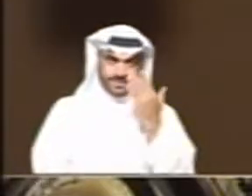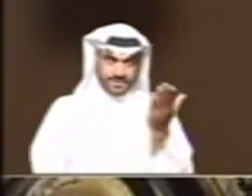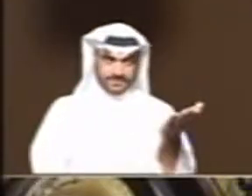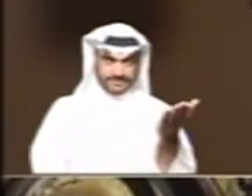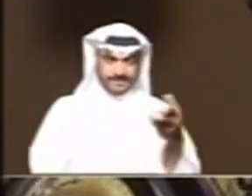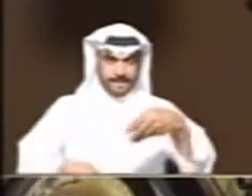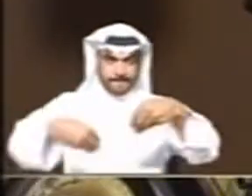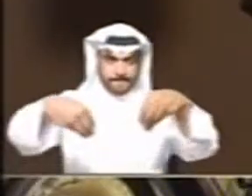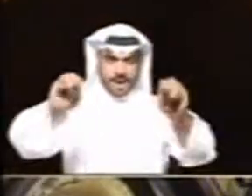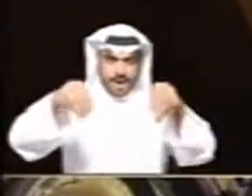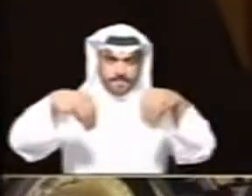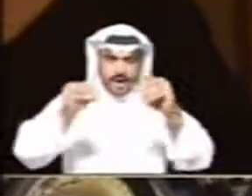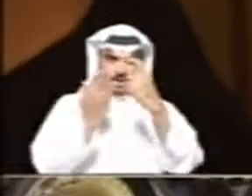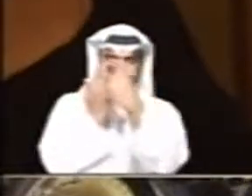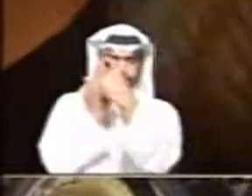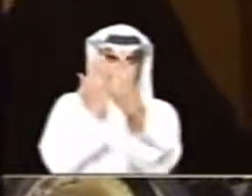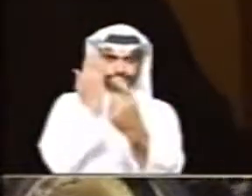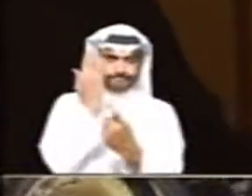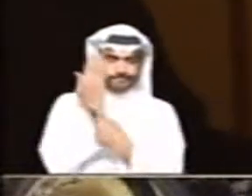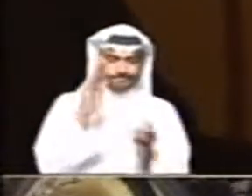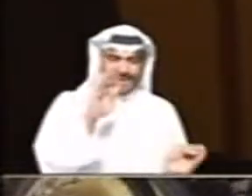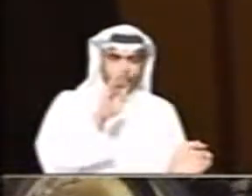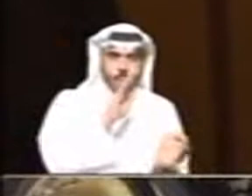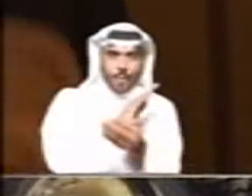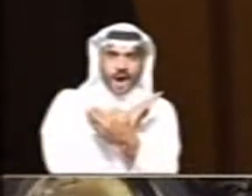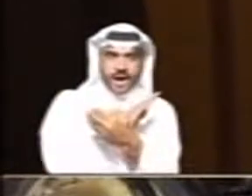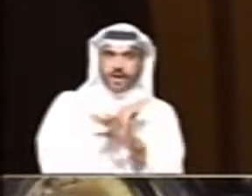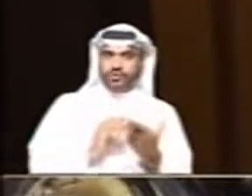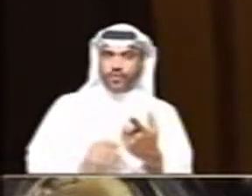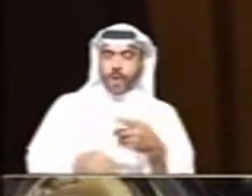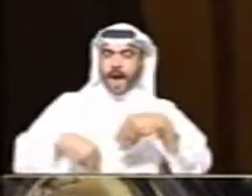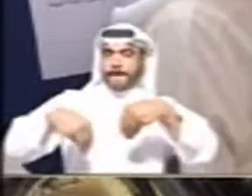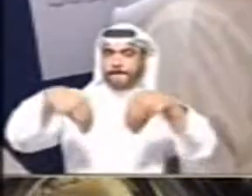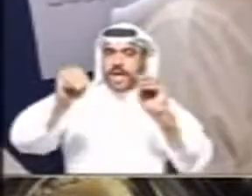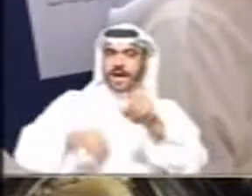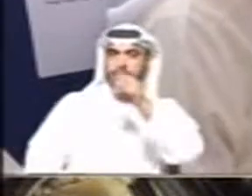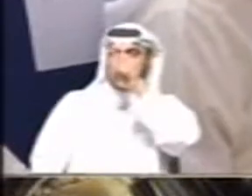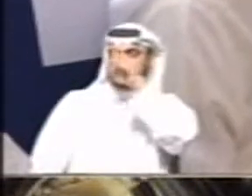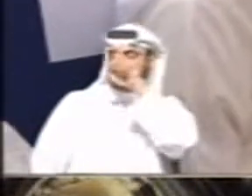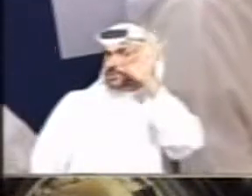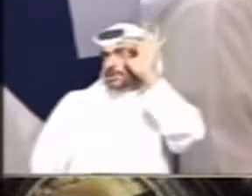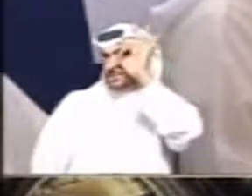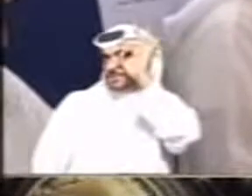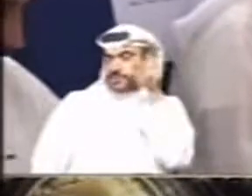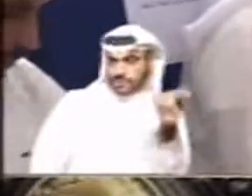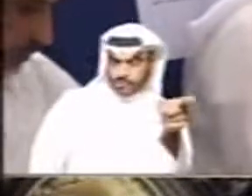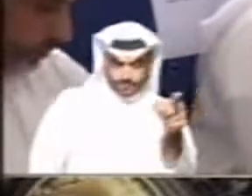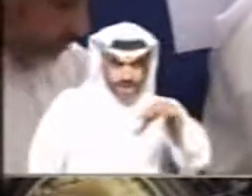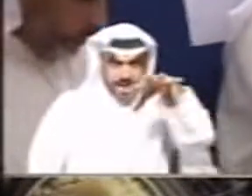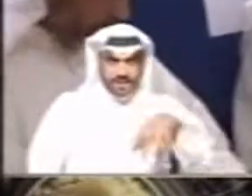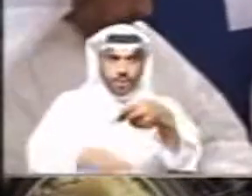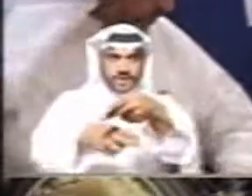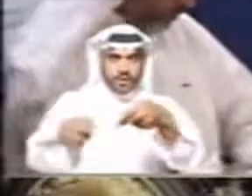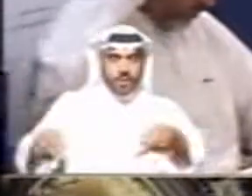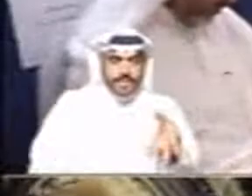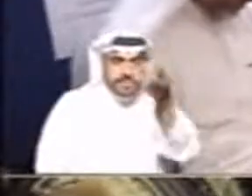الاتجار غير المشروع في الطيور الجارحة يعتبر أهم التحديات التي تواجه المنطقة، ودولة الكويت تمتلك تجربة